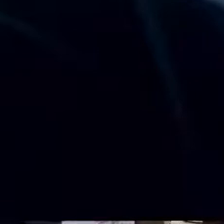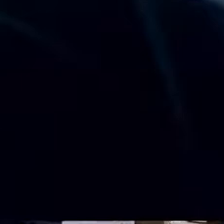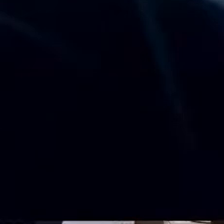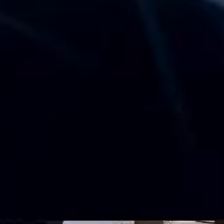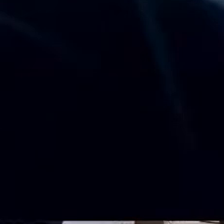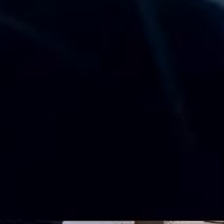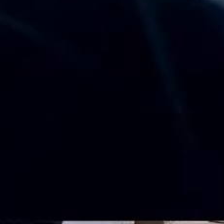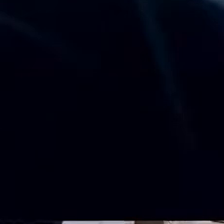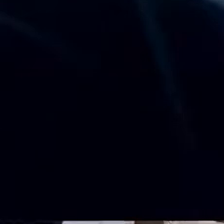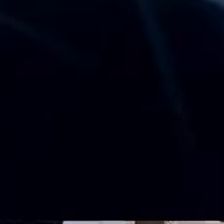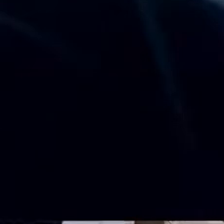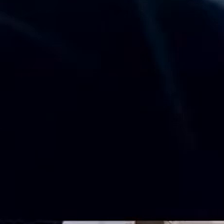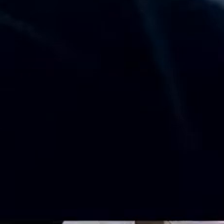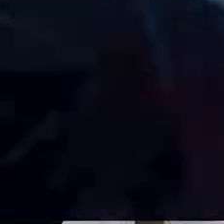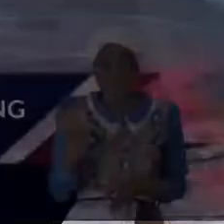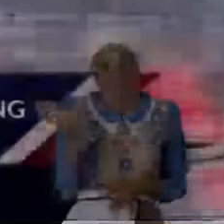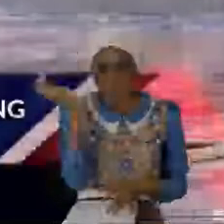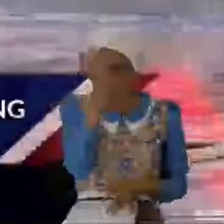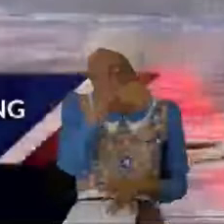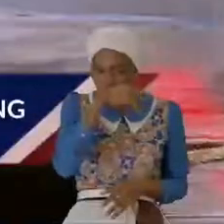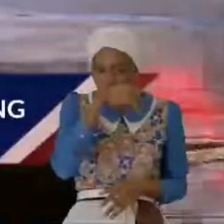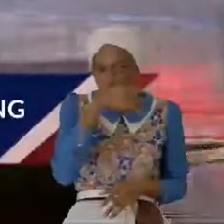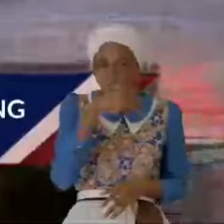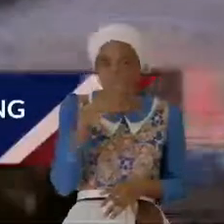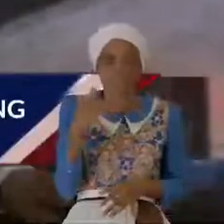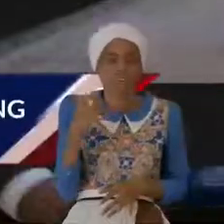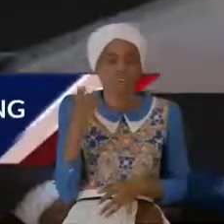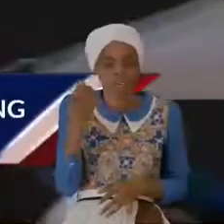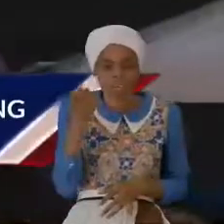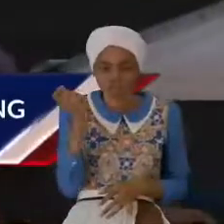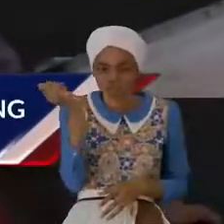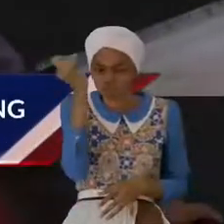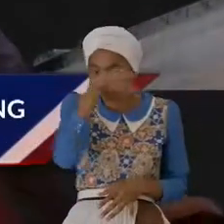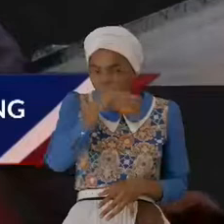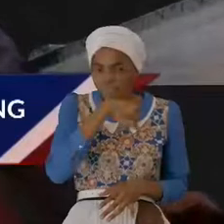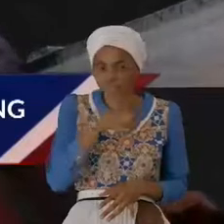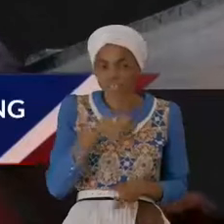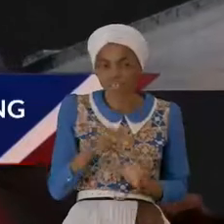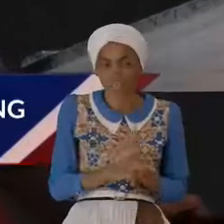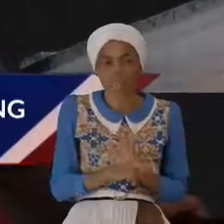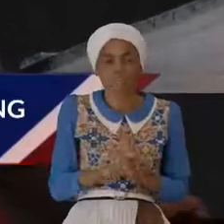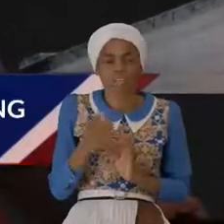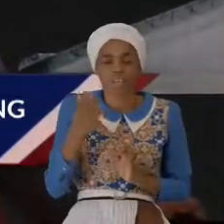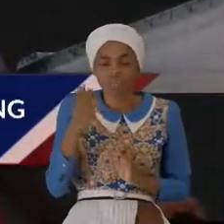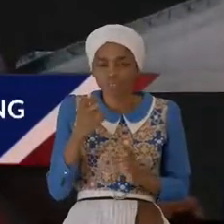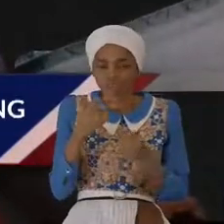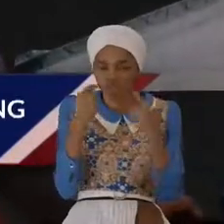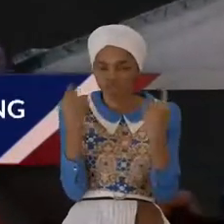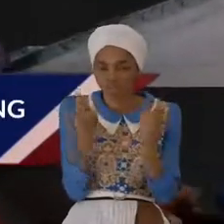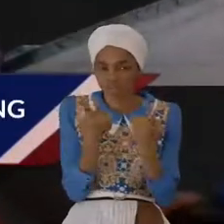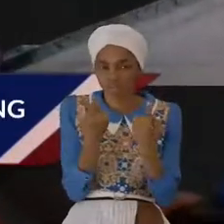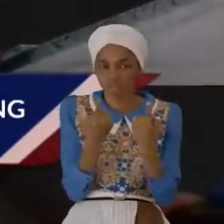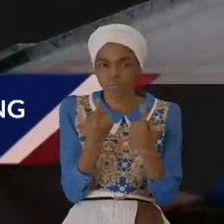Un peu de folie, un peu de folie, un peu de folie, un peu